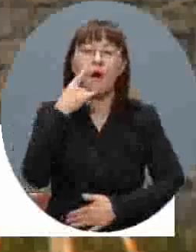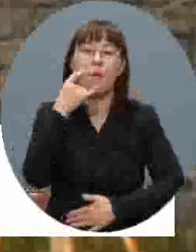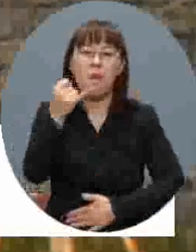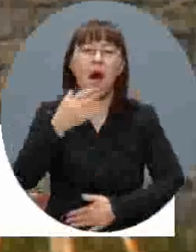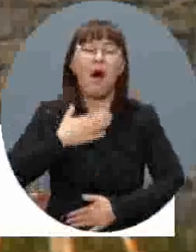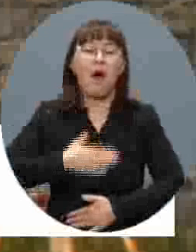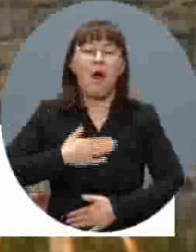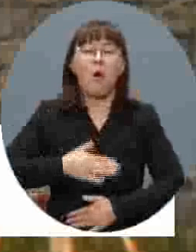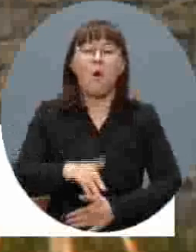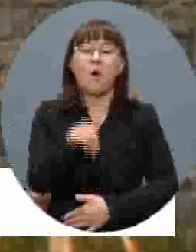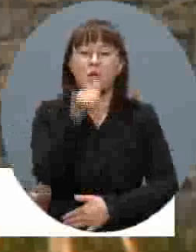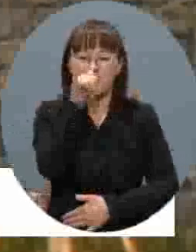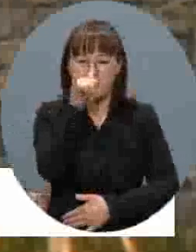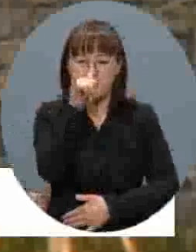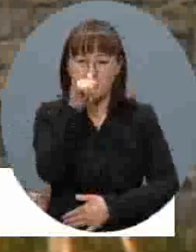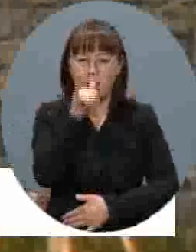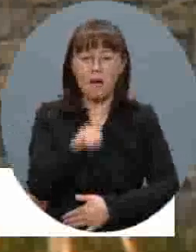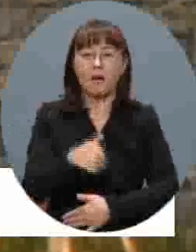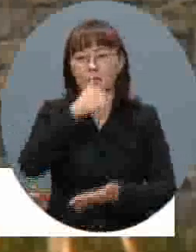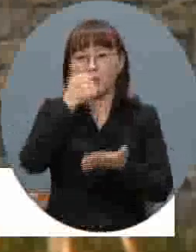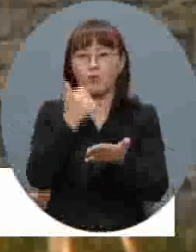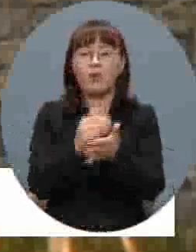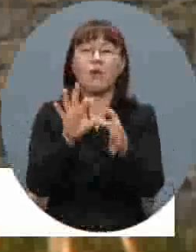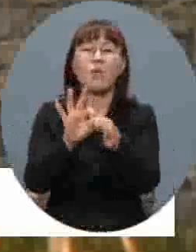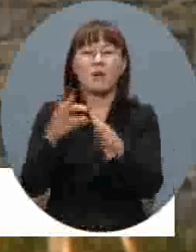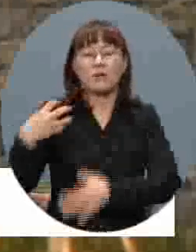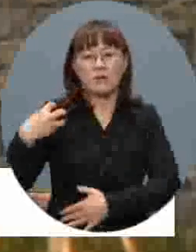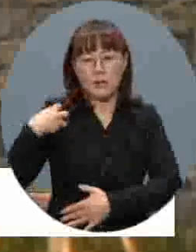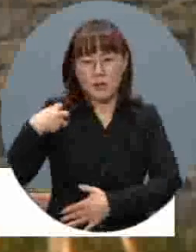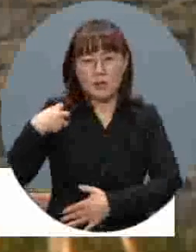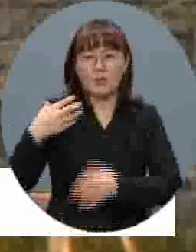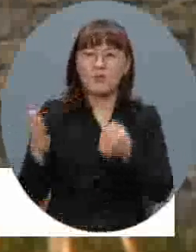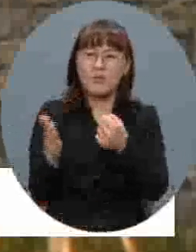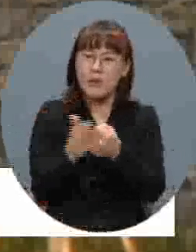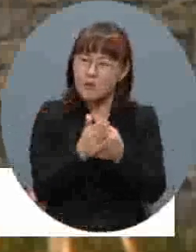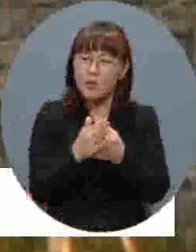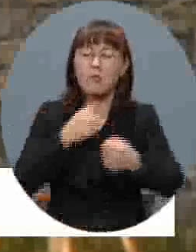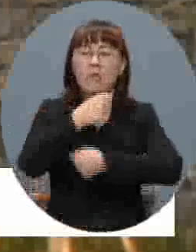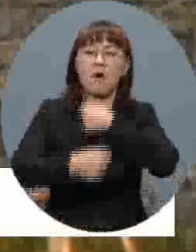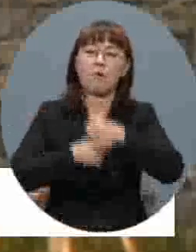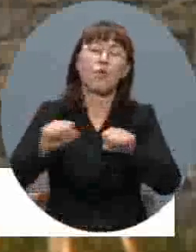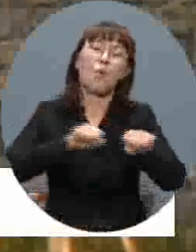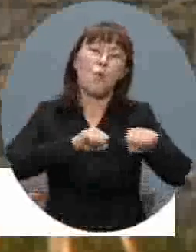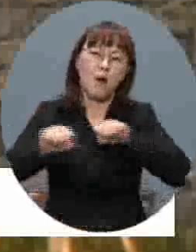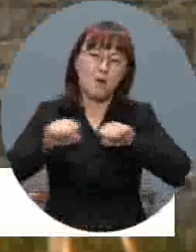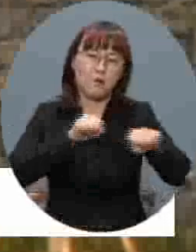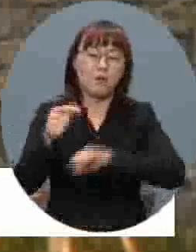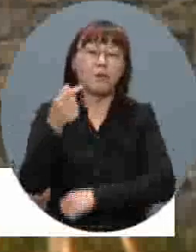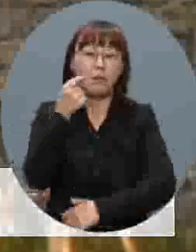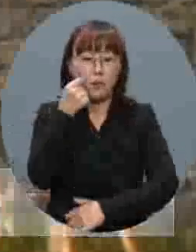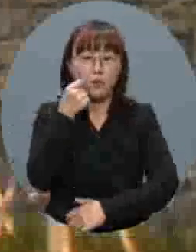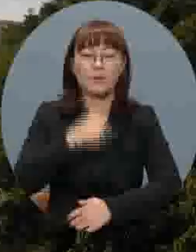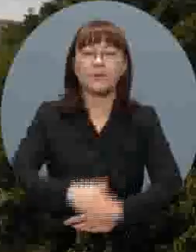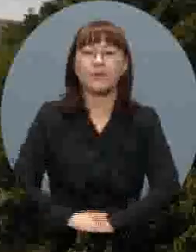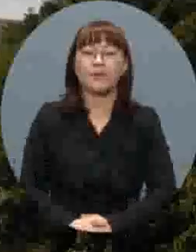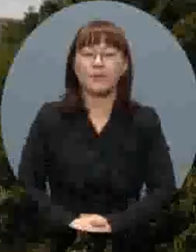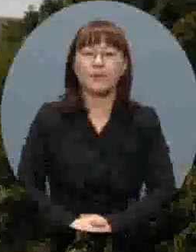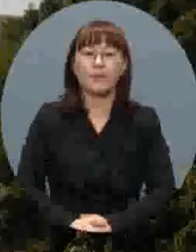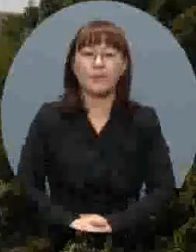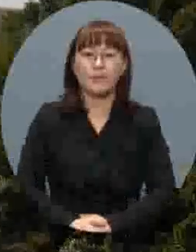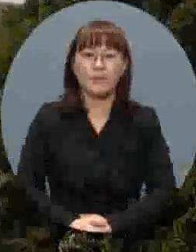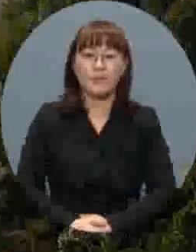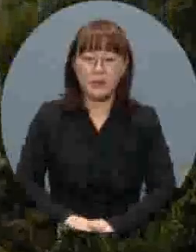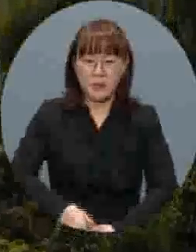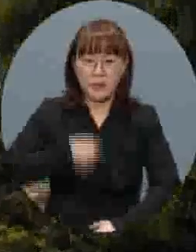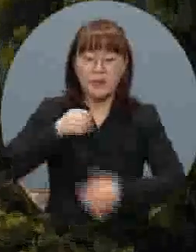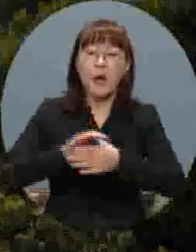걸 느끼시고 연좌제에 걸려가지고 어떤 행위도 마음대로 할 수 있는 게 없었습니다.